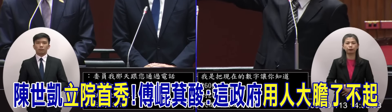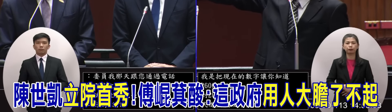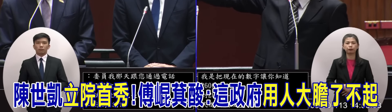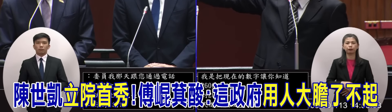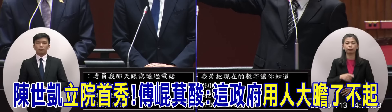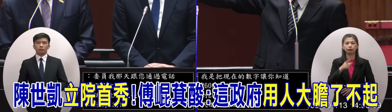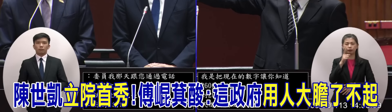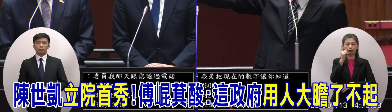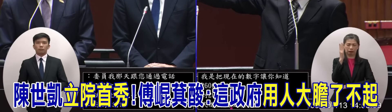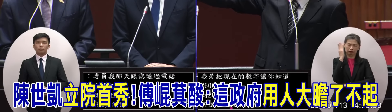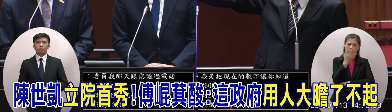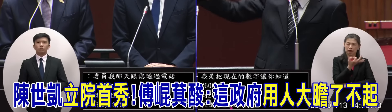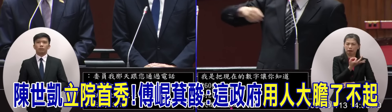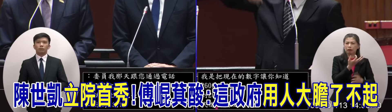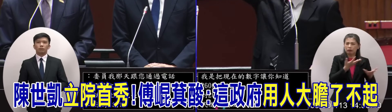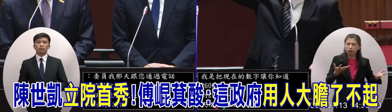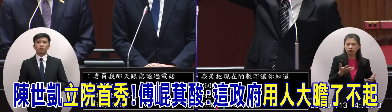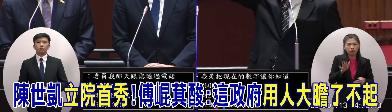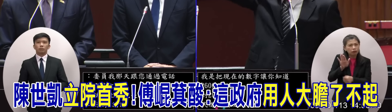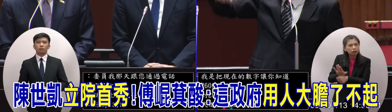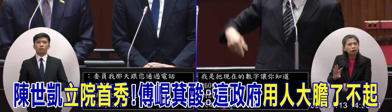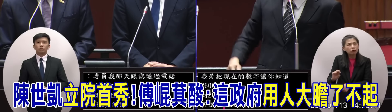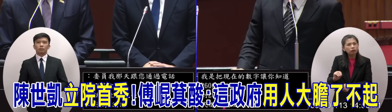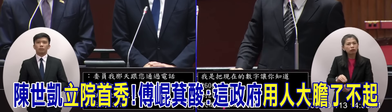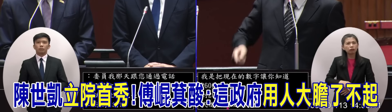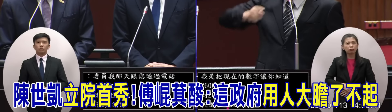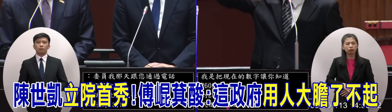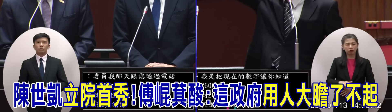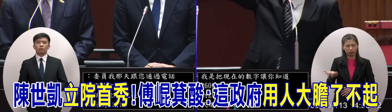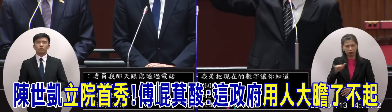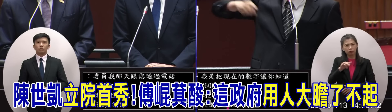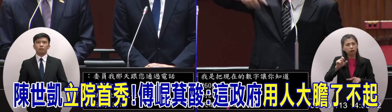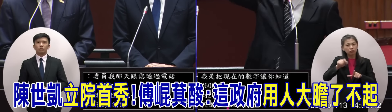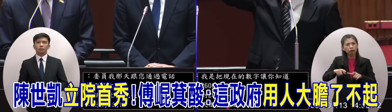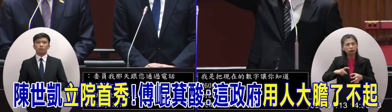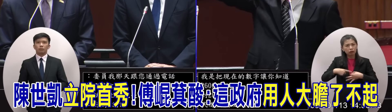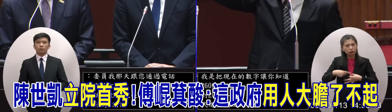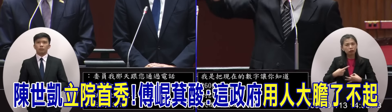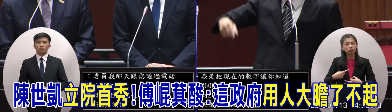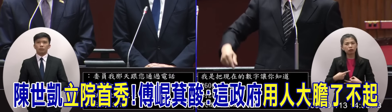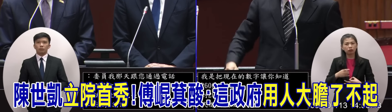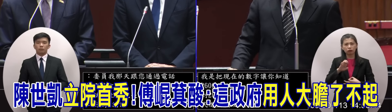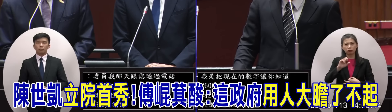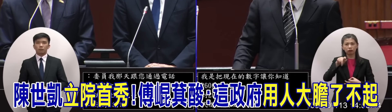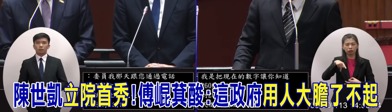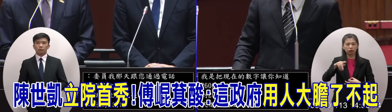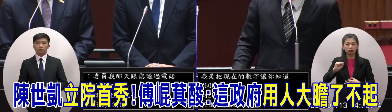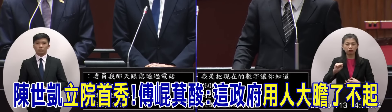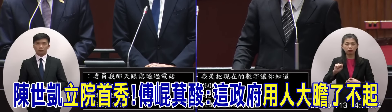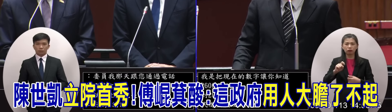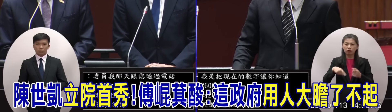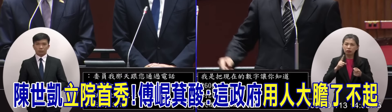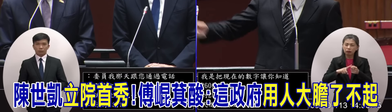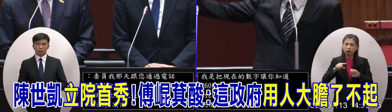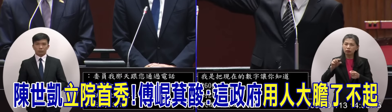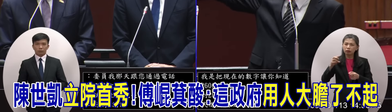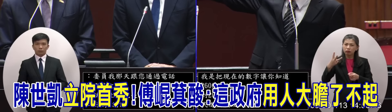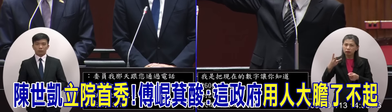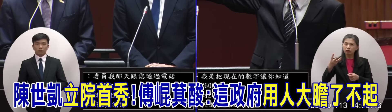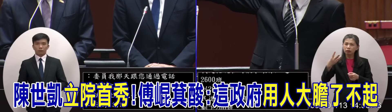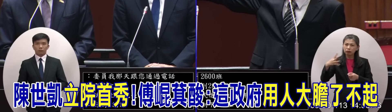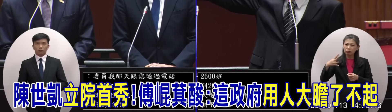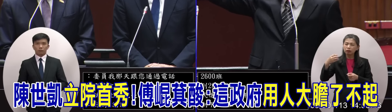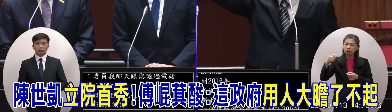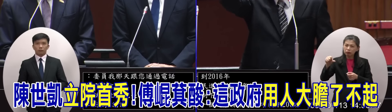去腾起这个地方？为什么航空公司都在赚钱 ？EPS 3块、4块、5块一年，为什